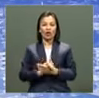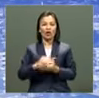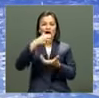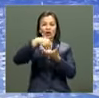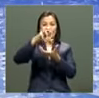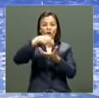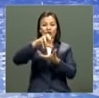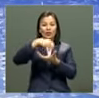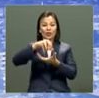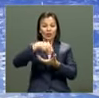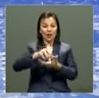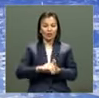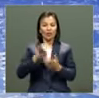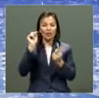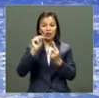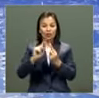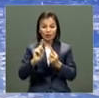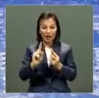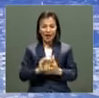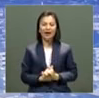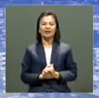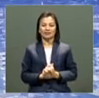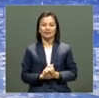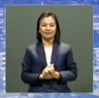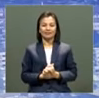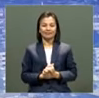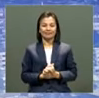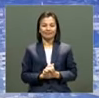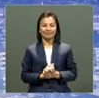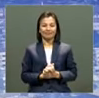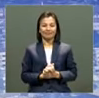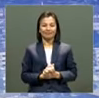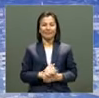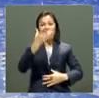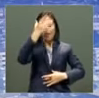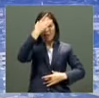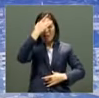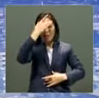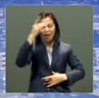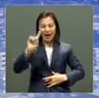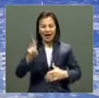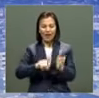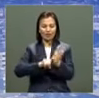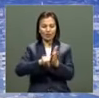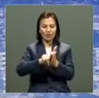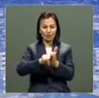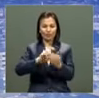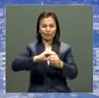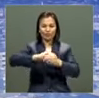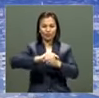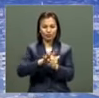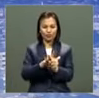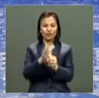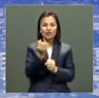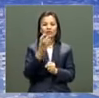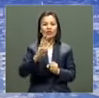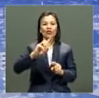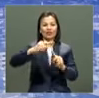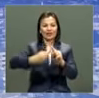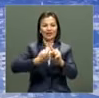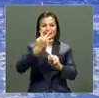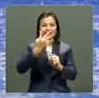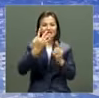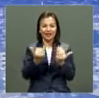ถานการณ์นะครับเรื่องของโรคติดเชื้อไวรัสโคโรนา2019ประจำวันที่16เมษายนน